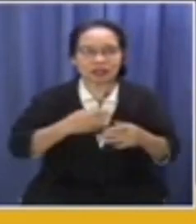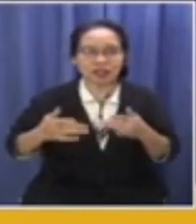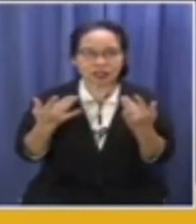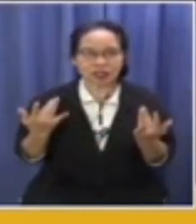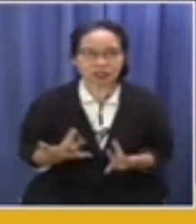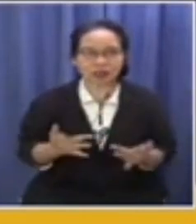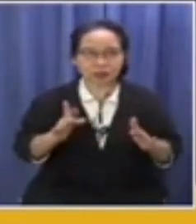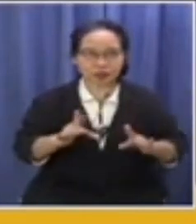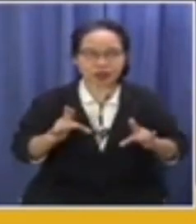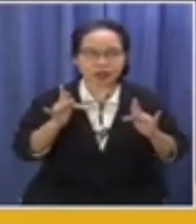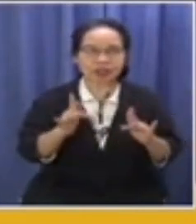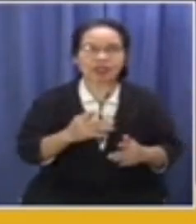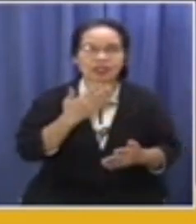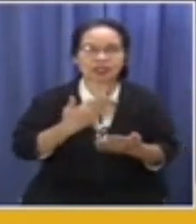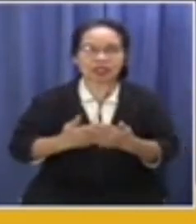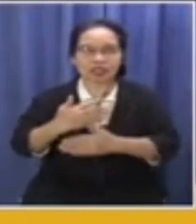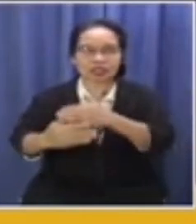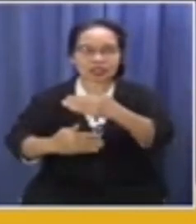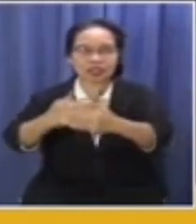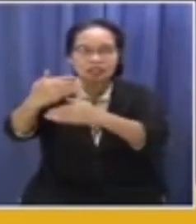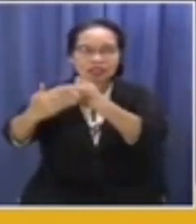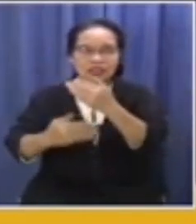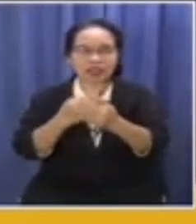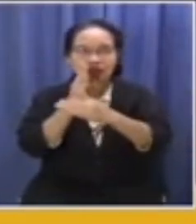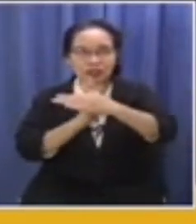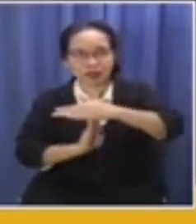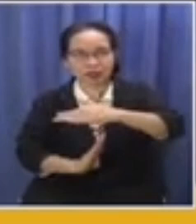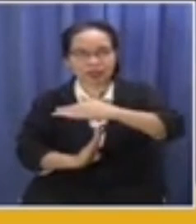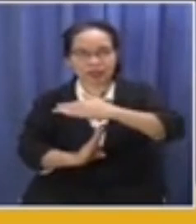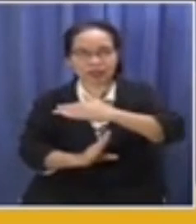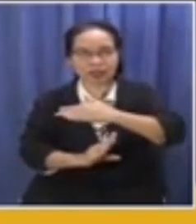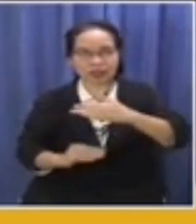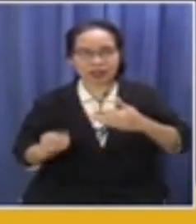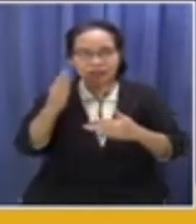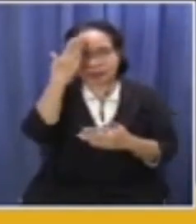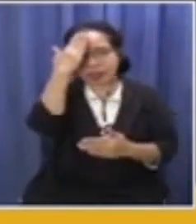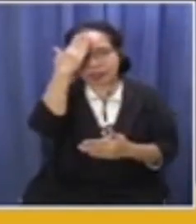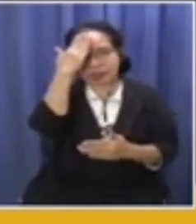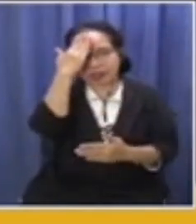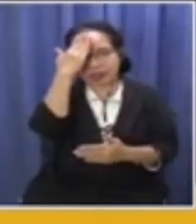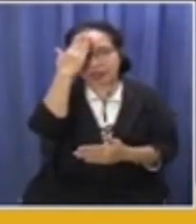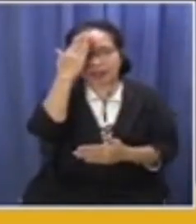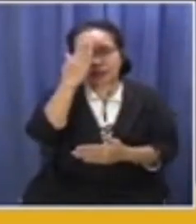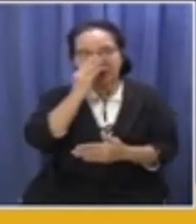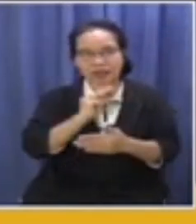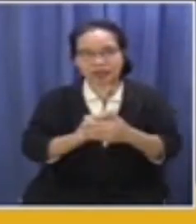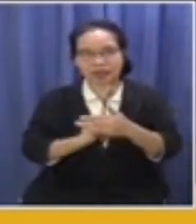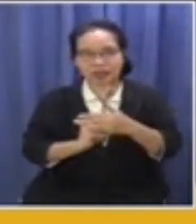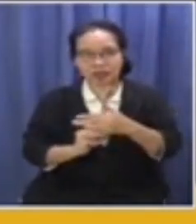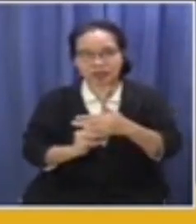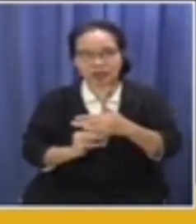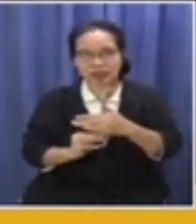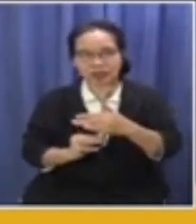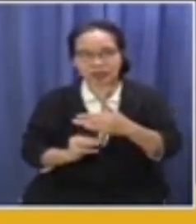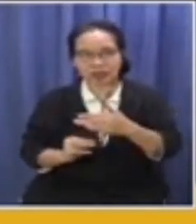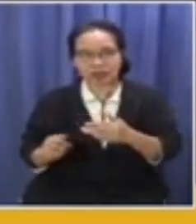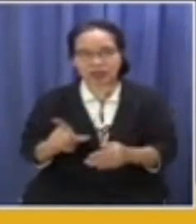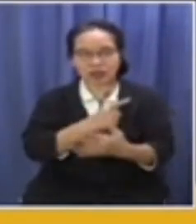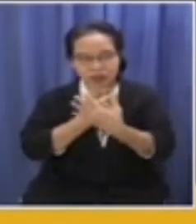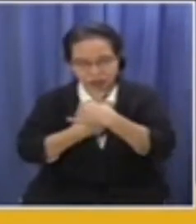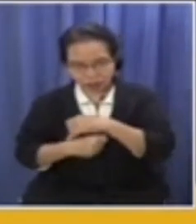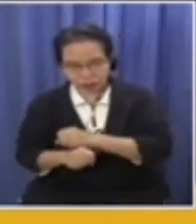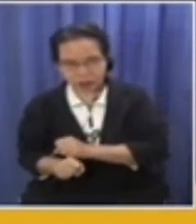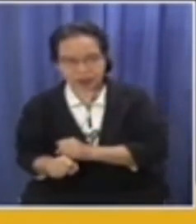pusong mahabagin ng kagandahang loob ng kababaan ng kaamuan ng pagpapahinuhod